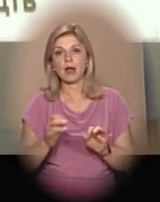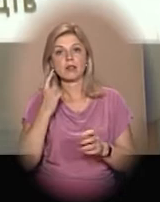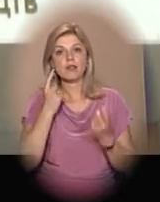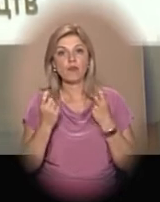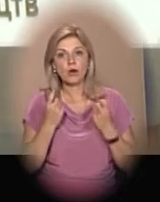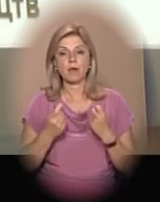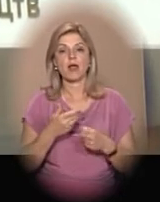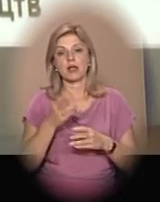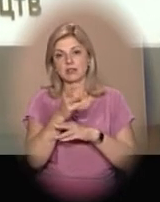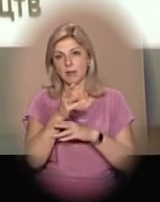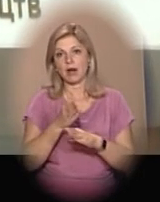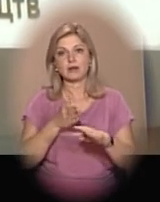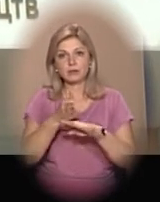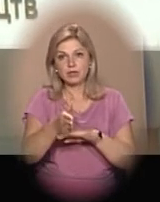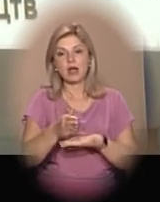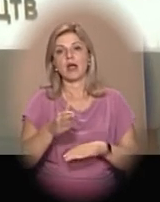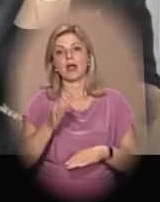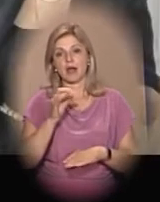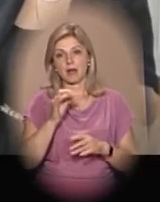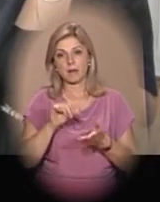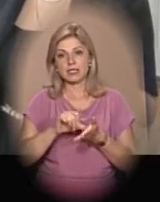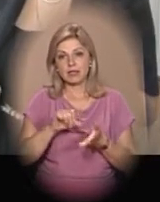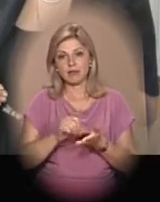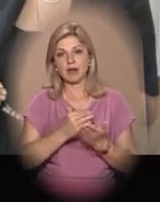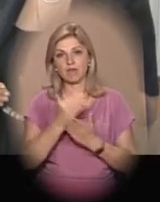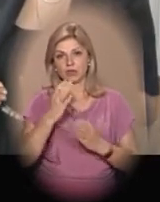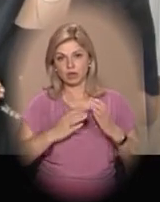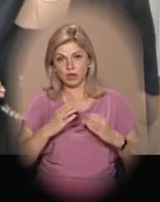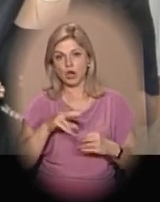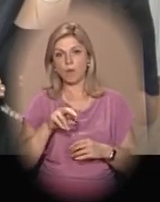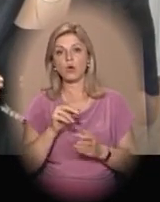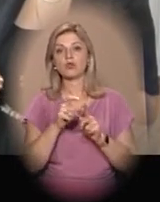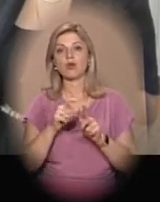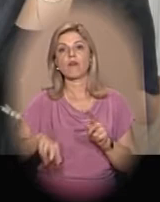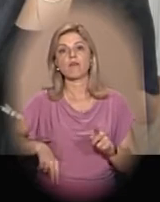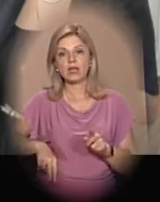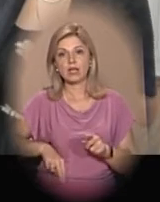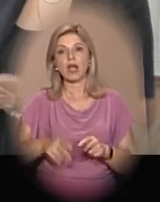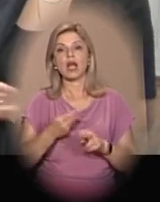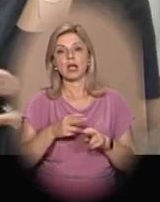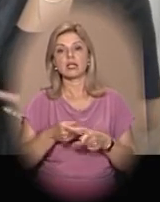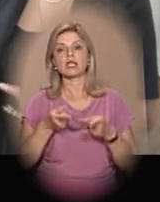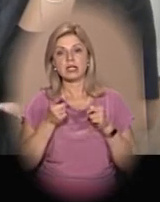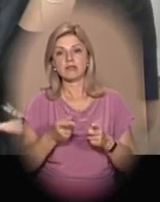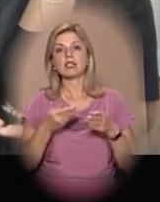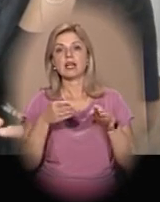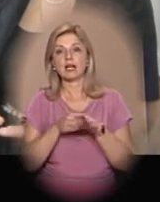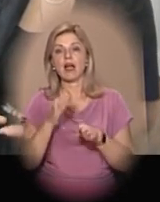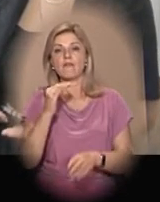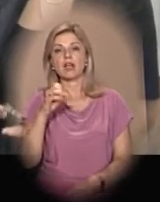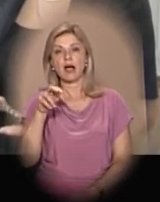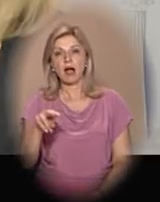ми вирушили до міського представництва вишу. За словами ректора Наталі Федотової, наразі дійсно закривають філії –